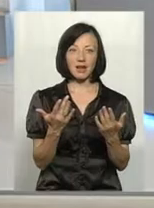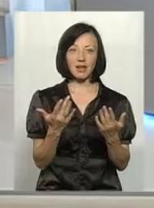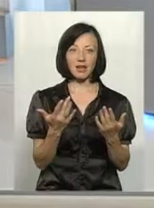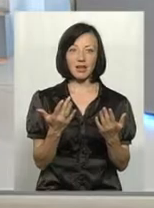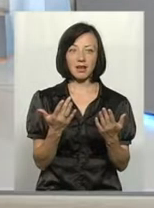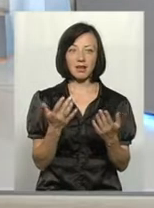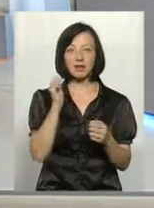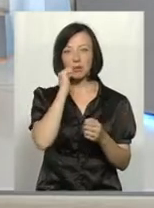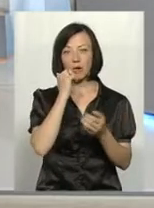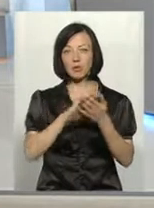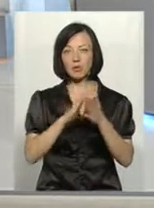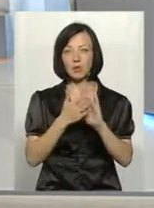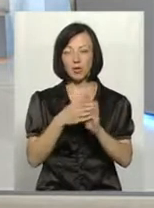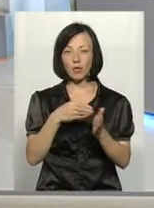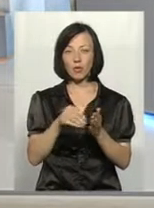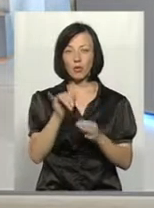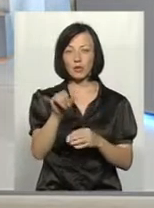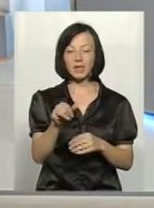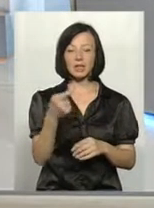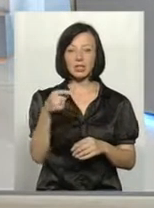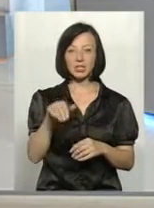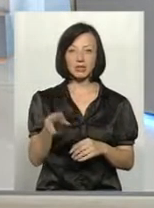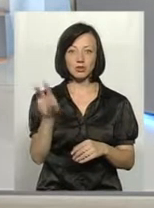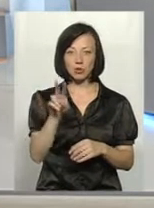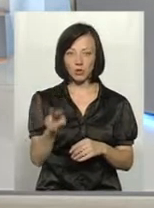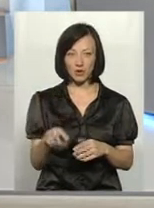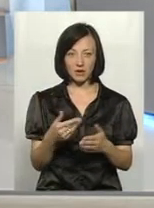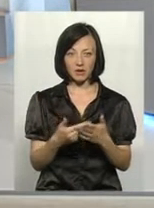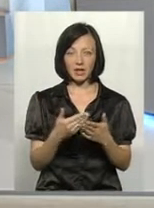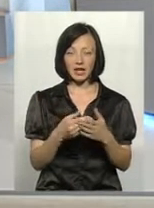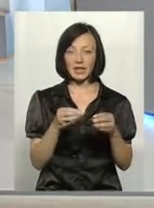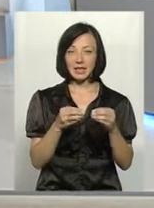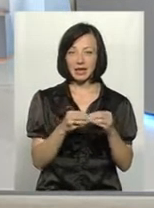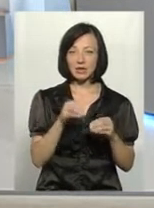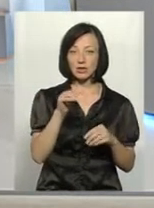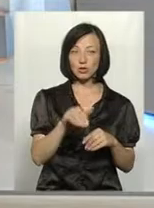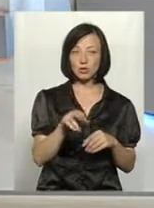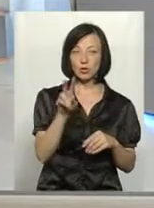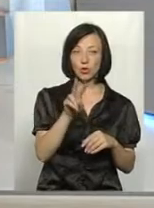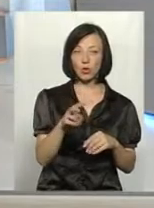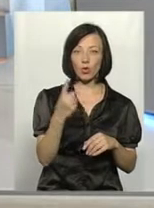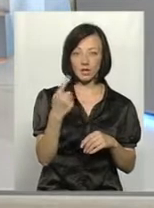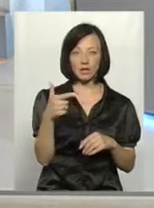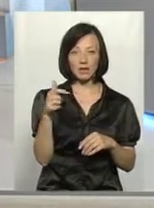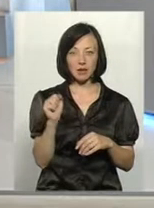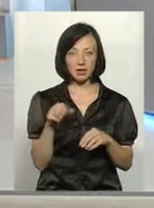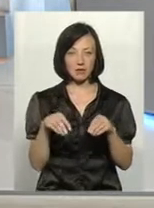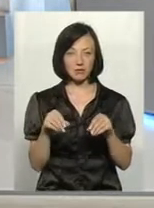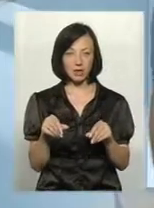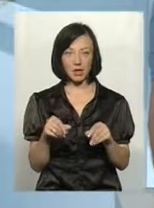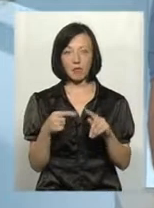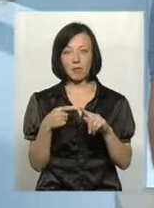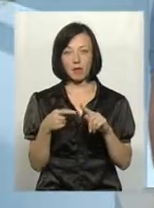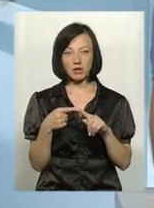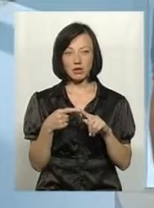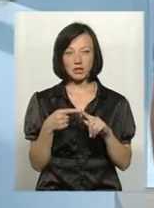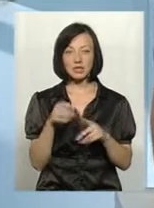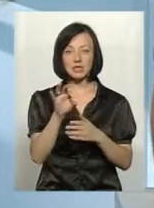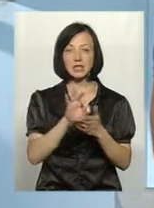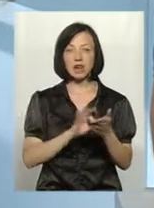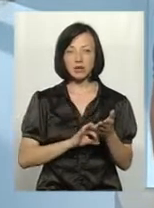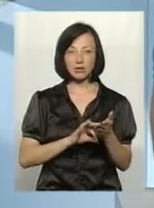з бабою добалакаються і куплять неї за 1000 доларів. Бо 10 тисяч доларів коштує 1 гектар землі. По-перше, зразу